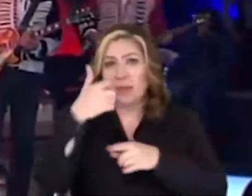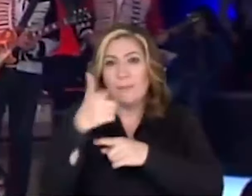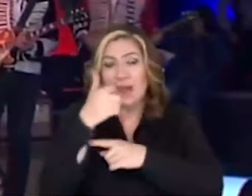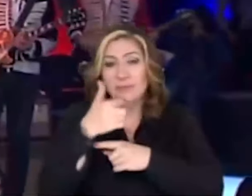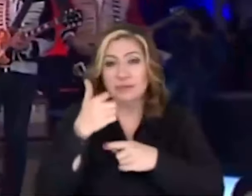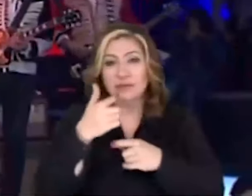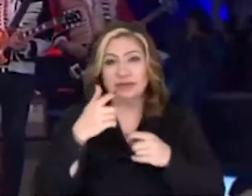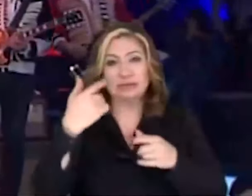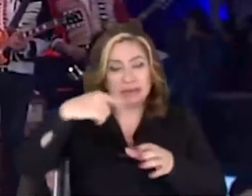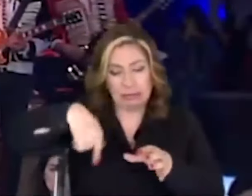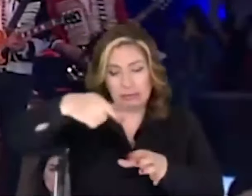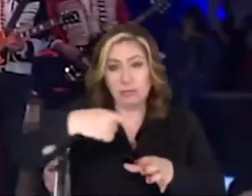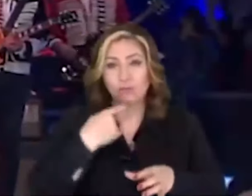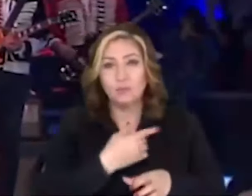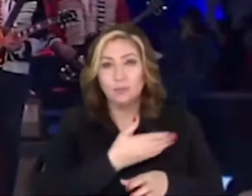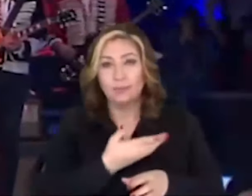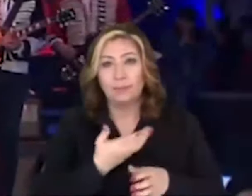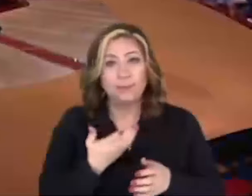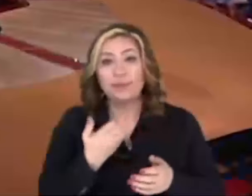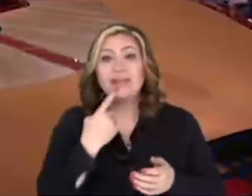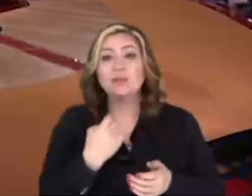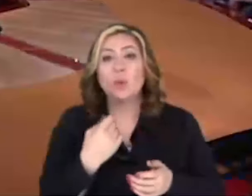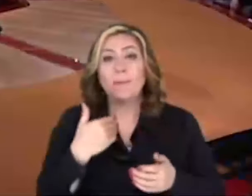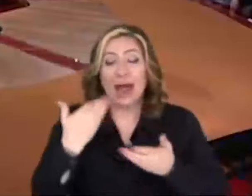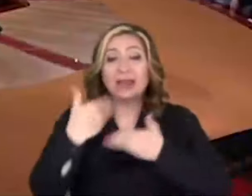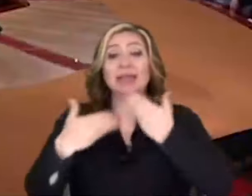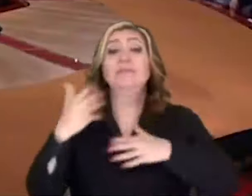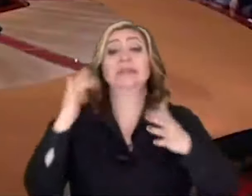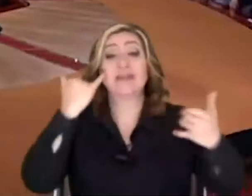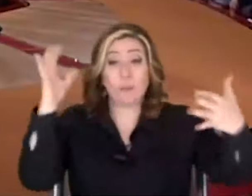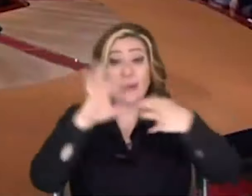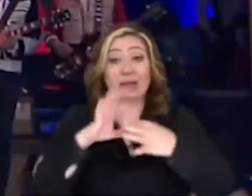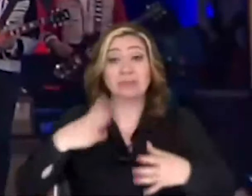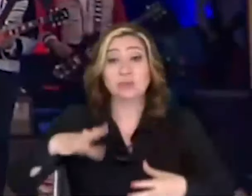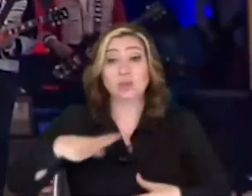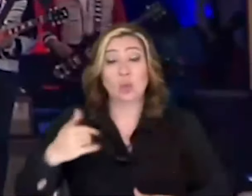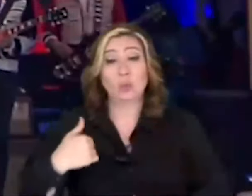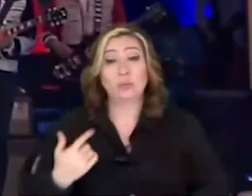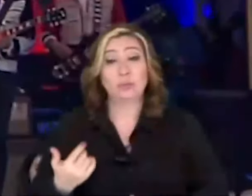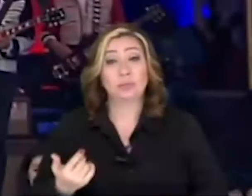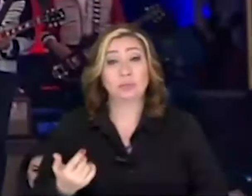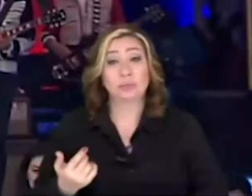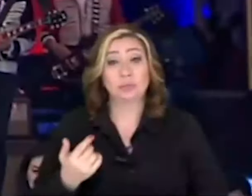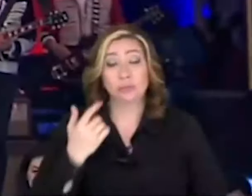Kameraman telesekreter çıkıyor diyor. Ne diyor? Hayır, ne diyor? Bana anlatmasın. Bağlasın bana, ben duyayım bir.